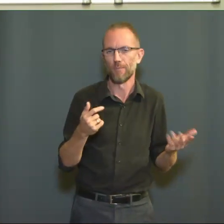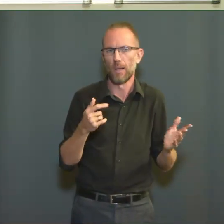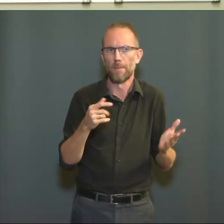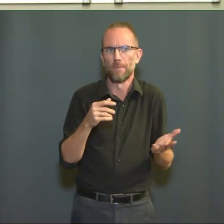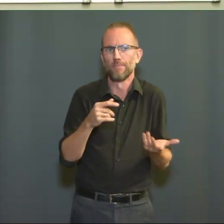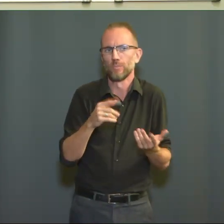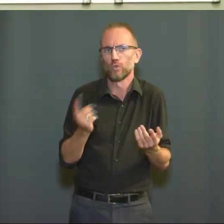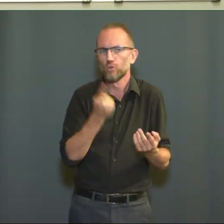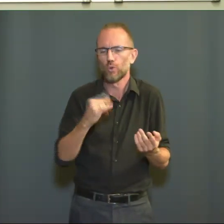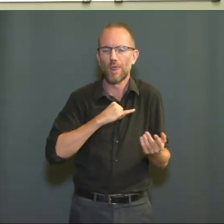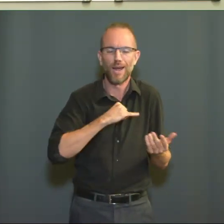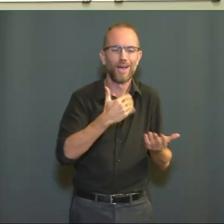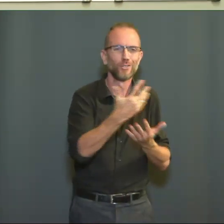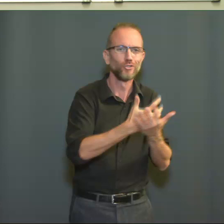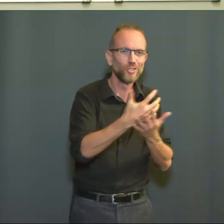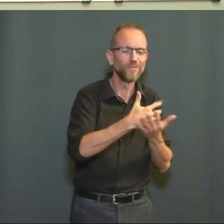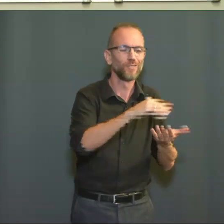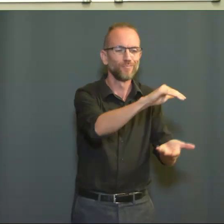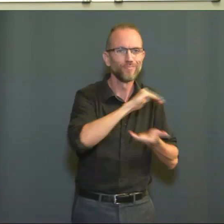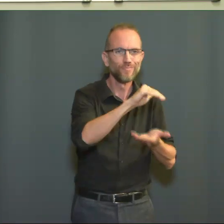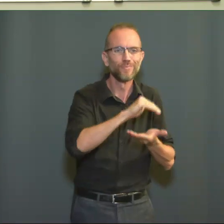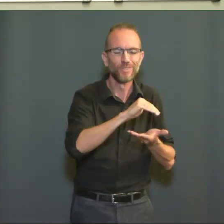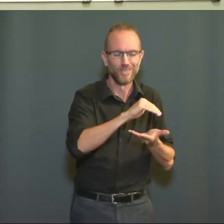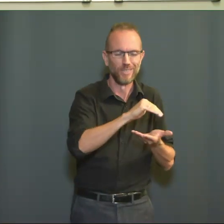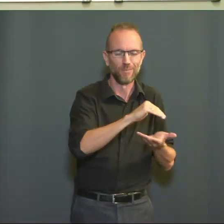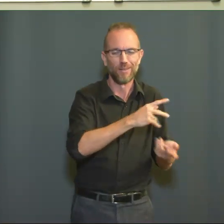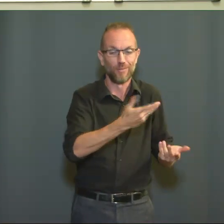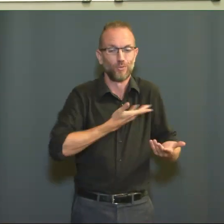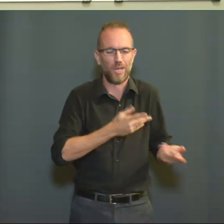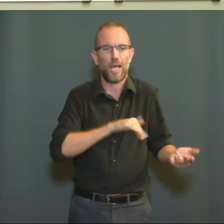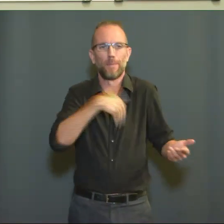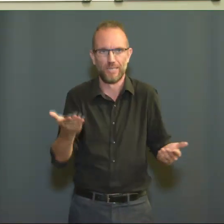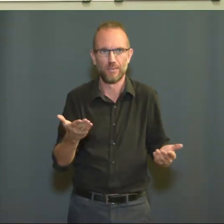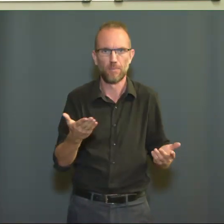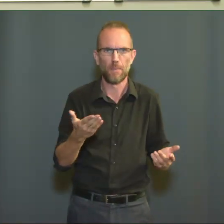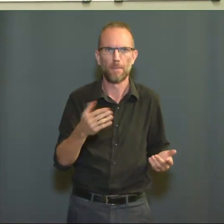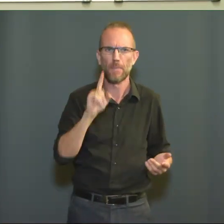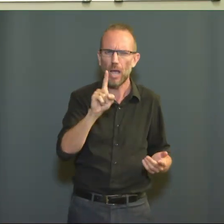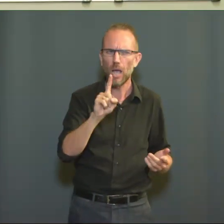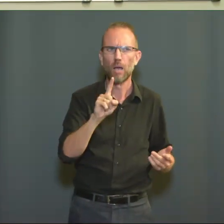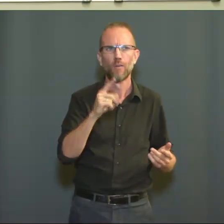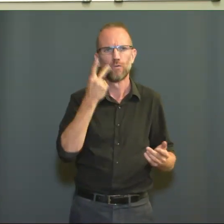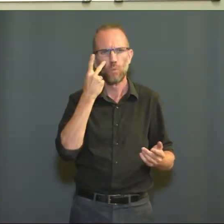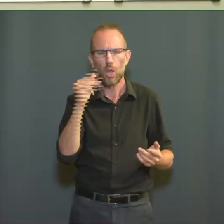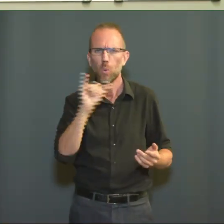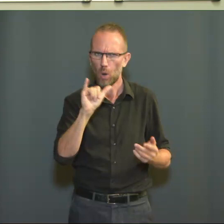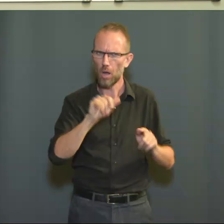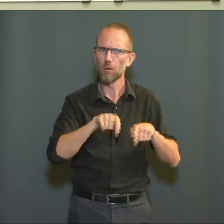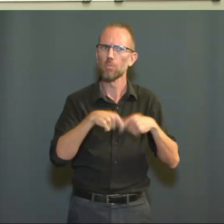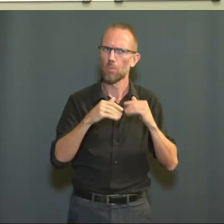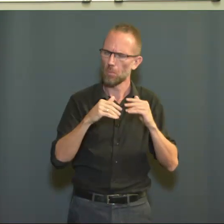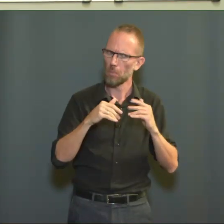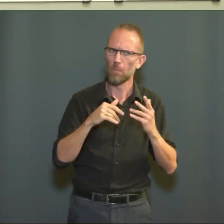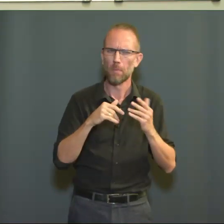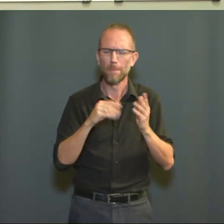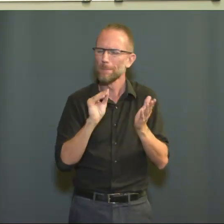par rapport au nombre de nouveaux cas. On n'est pas encore dans une phase de plateau, mais on a, et on le voit sur la courbe ici aussi, sur